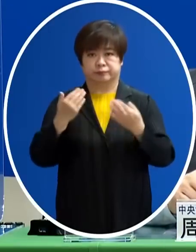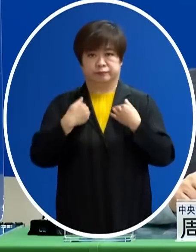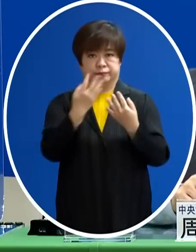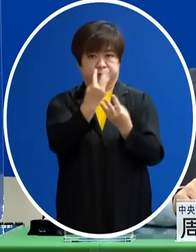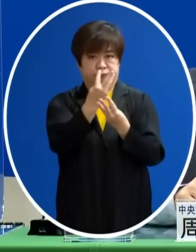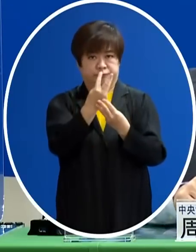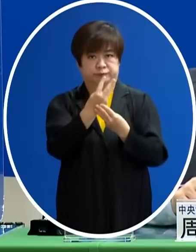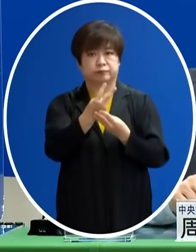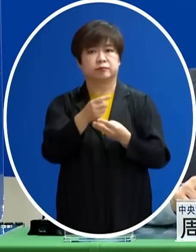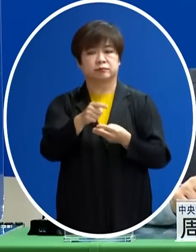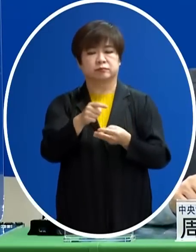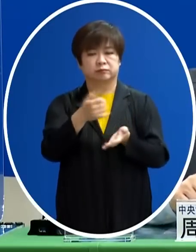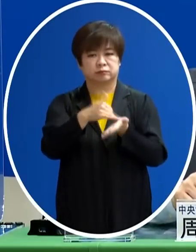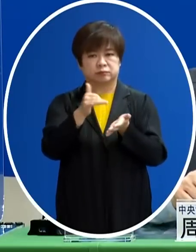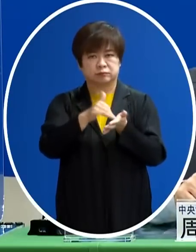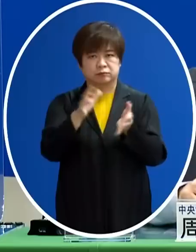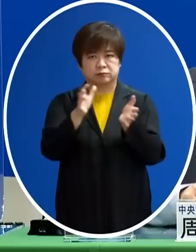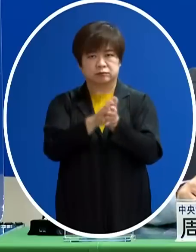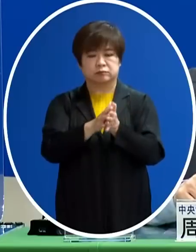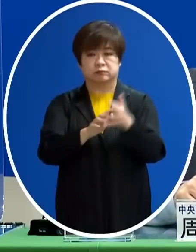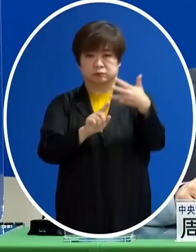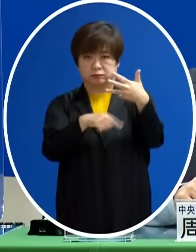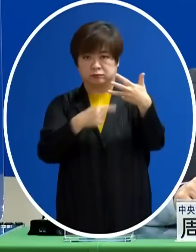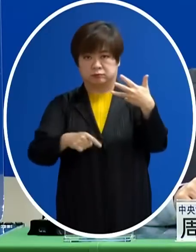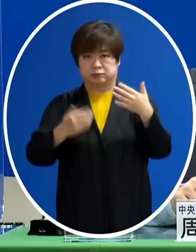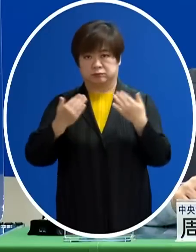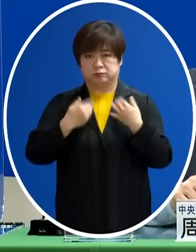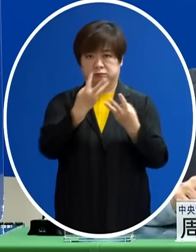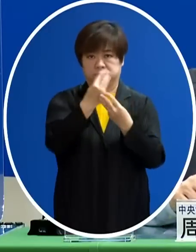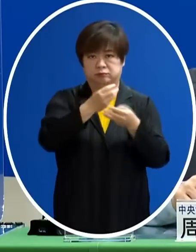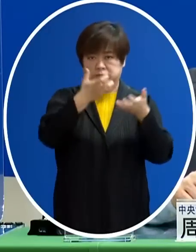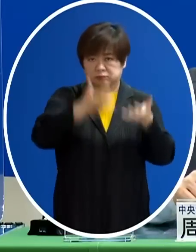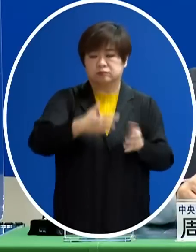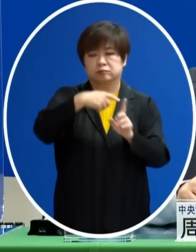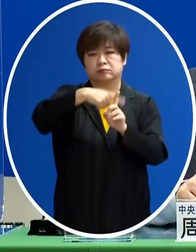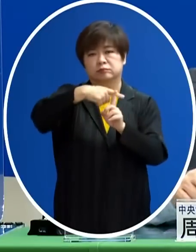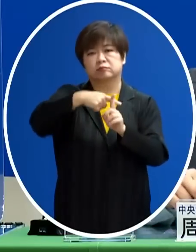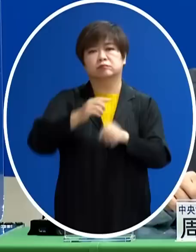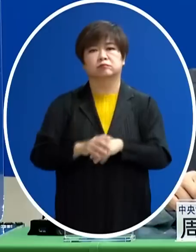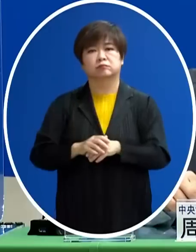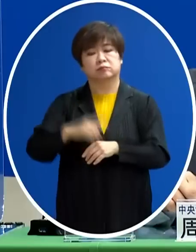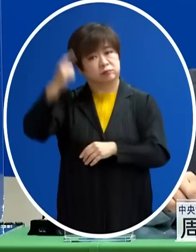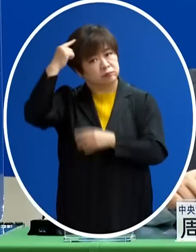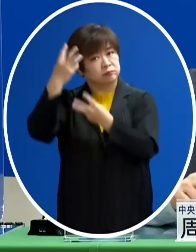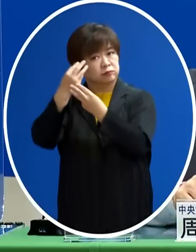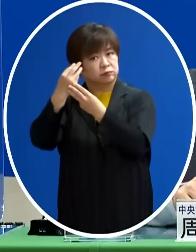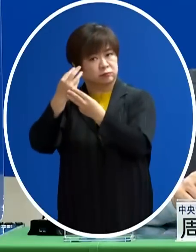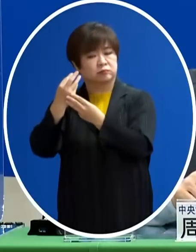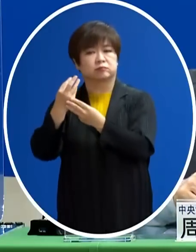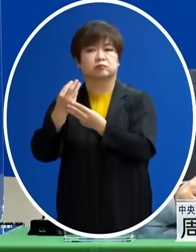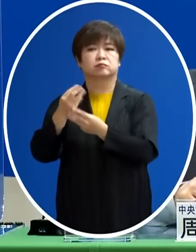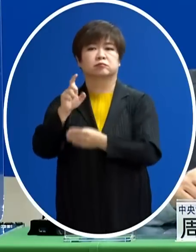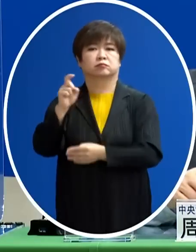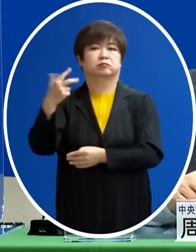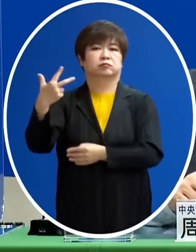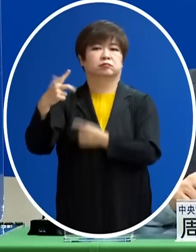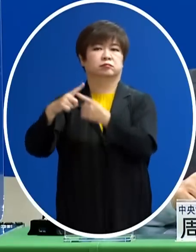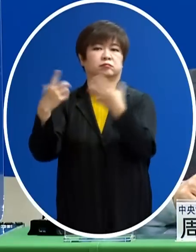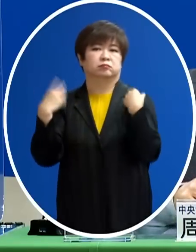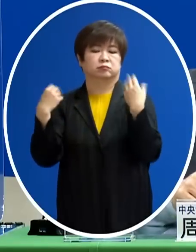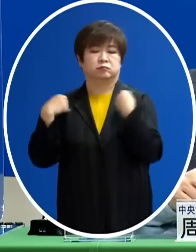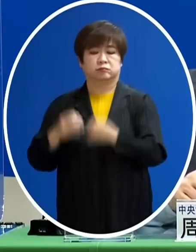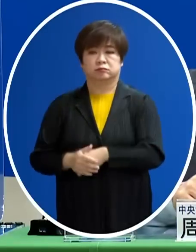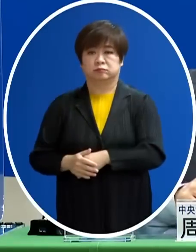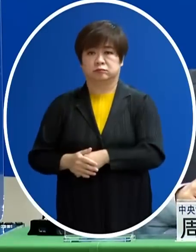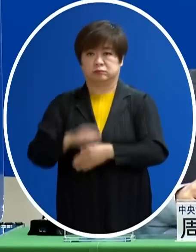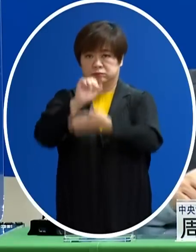到总共目前是有8位的这个肺炎的重症哈。那脑炎的部分仍然是维持17位的这个重症的病例。死亡的